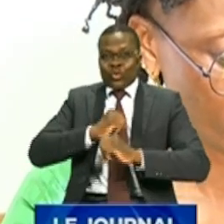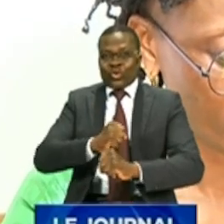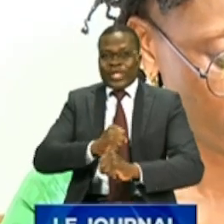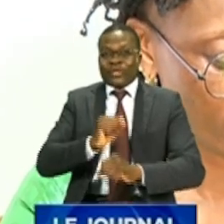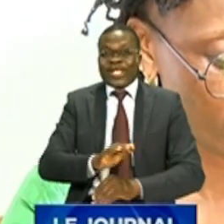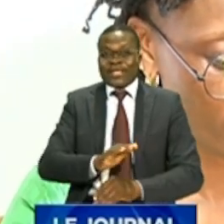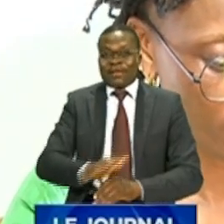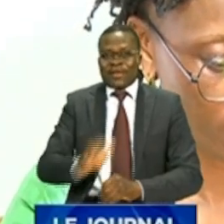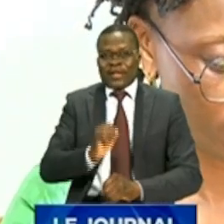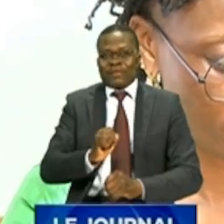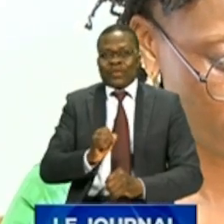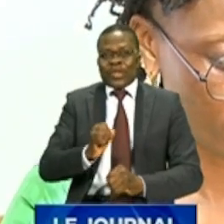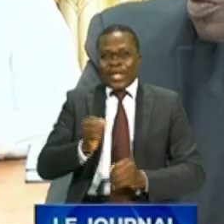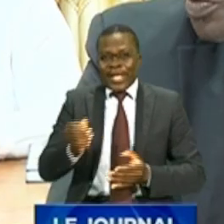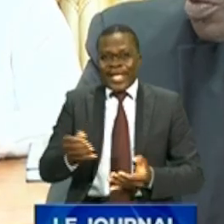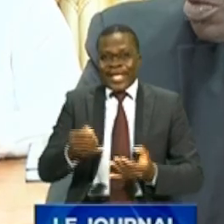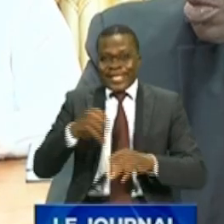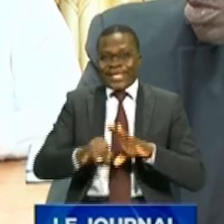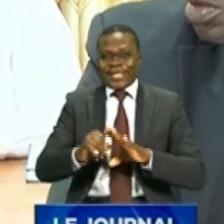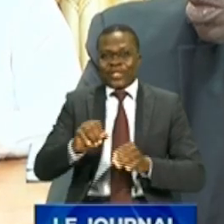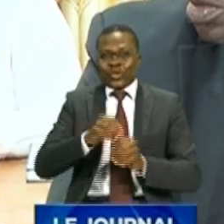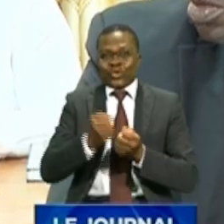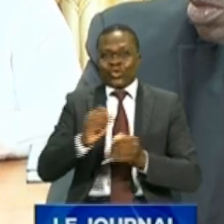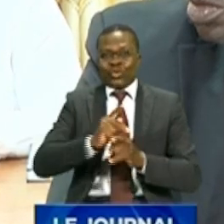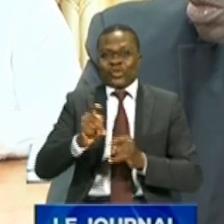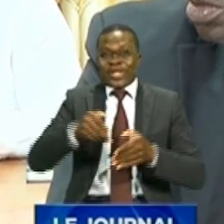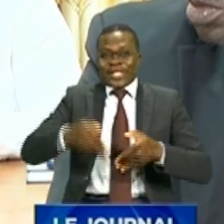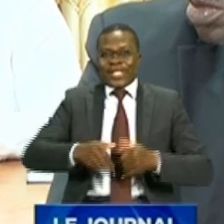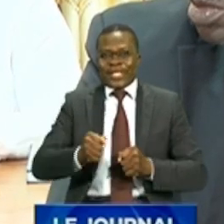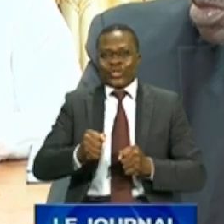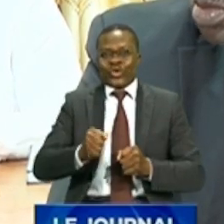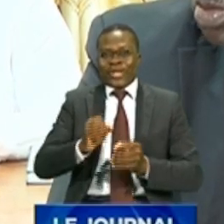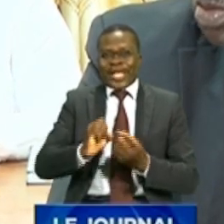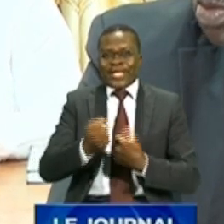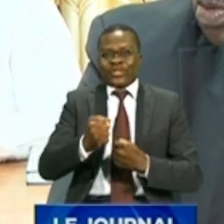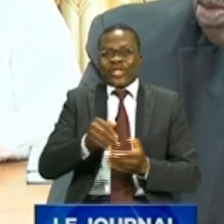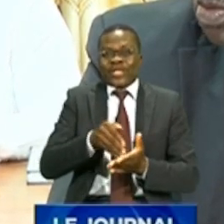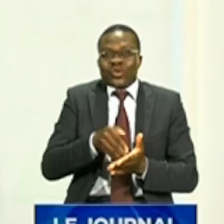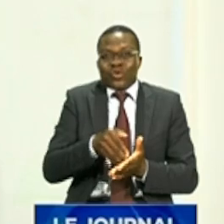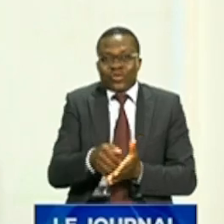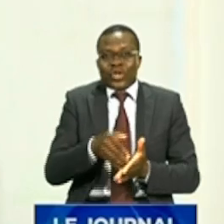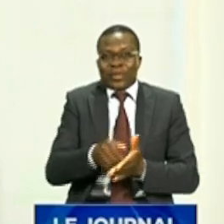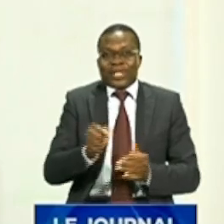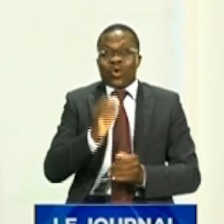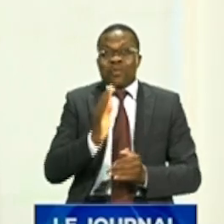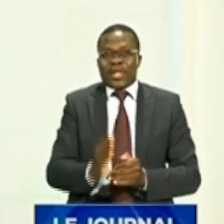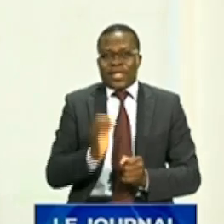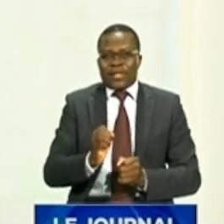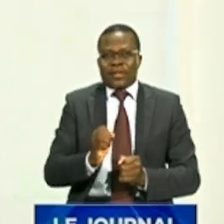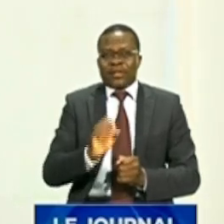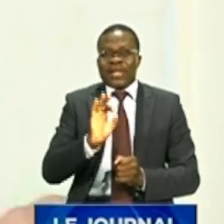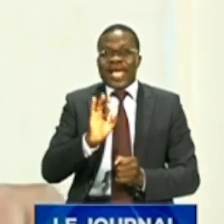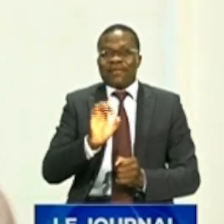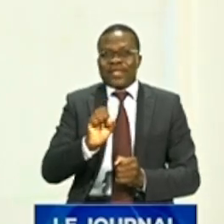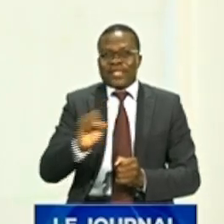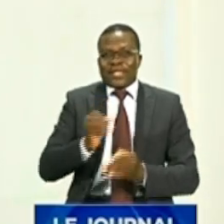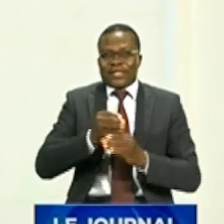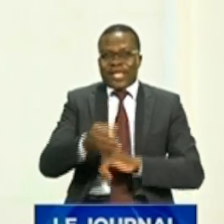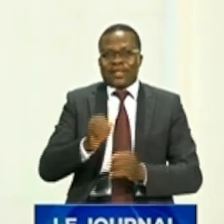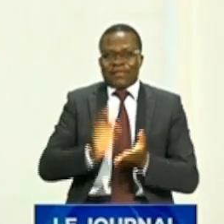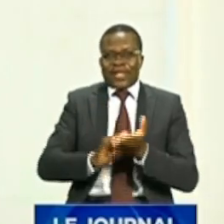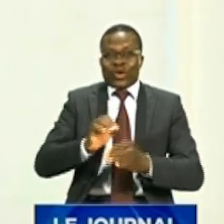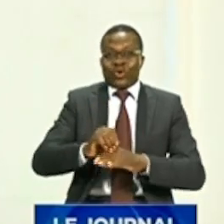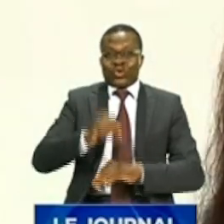des enfants et d'insertion socio-professionnelle des jeunes en situation de vulnérabilité au Bénin. La FSS, à travers